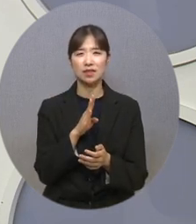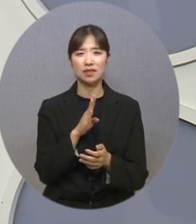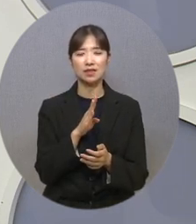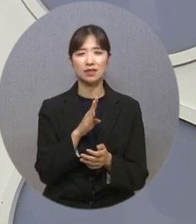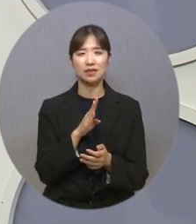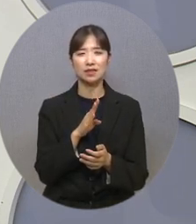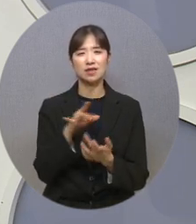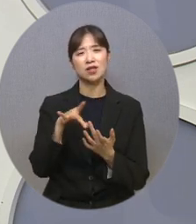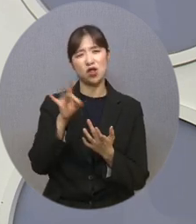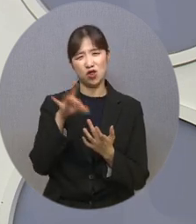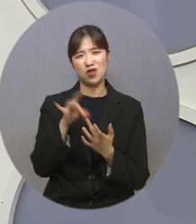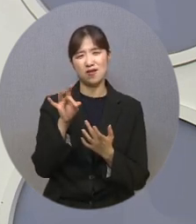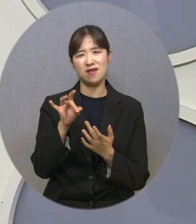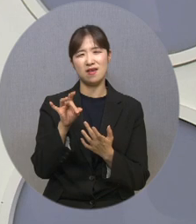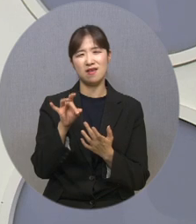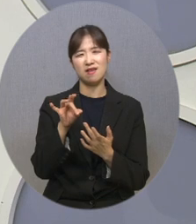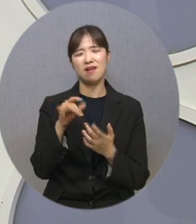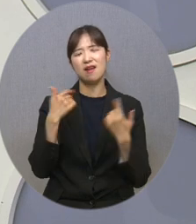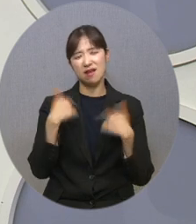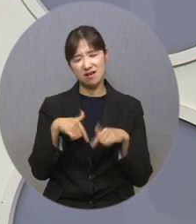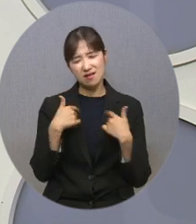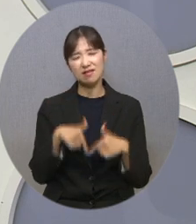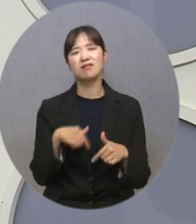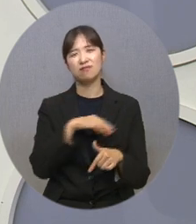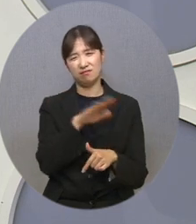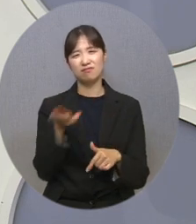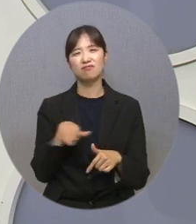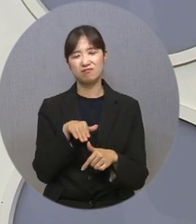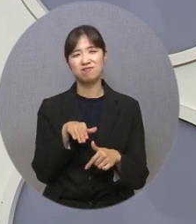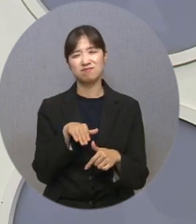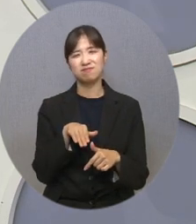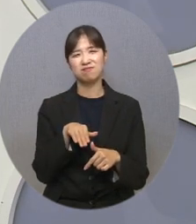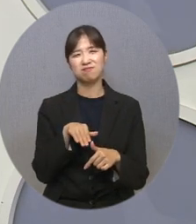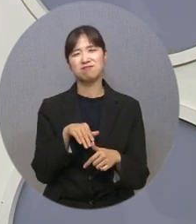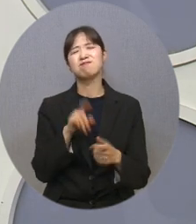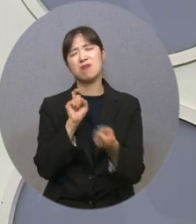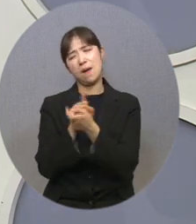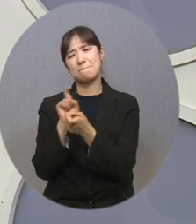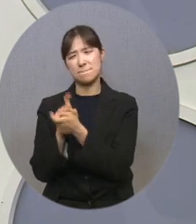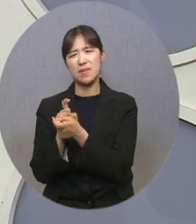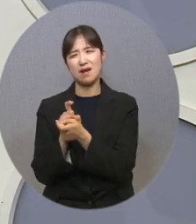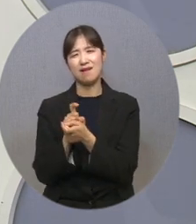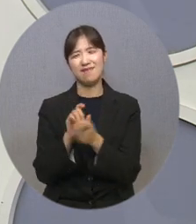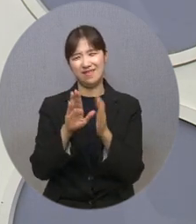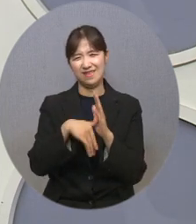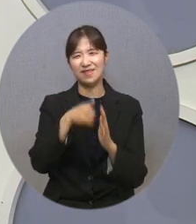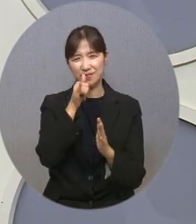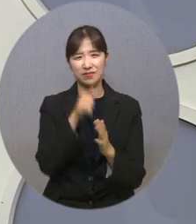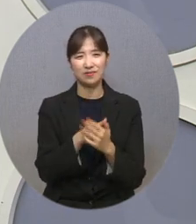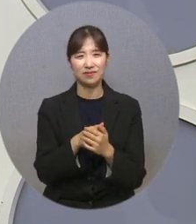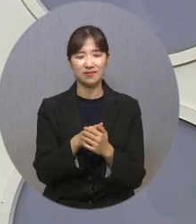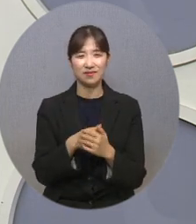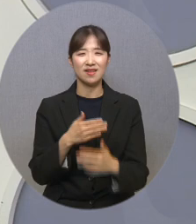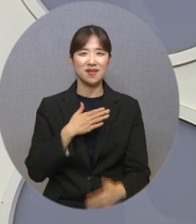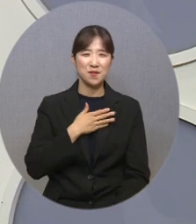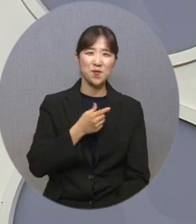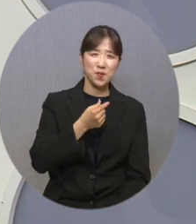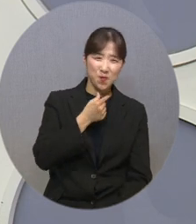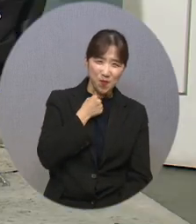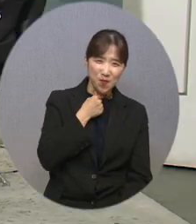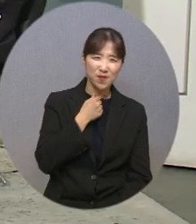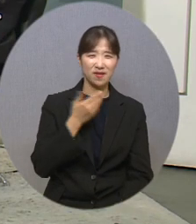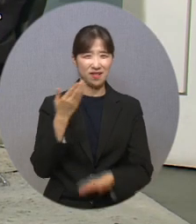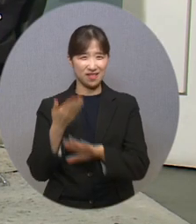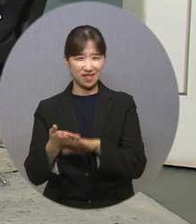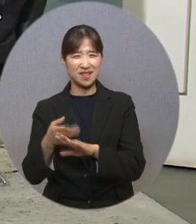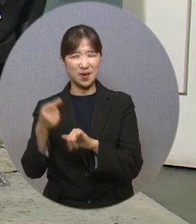그 선택은 항상 우리가 그 마주치는 일들이잖아요. 타이완, 자이완. 네, 그렇죠. 어. 이제